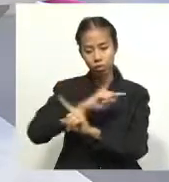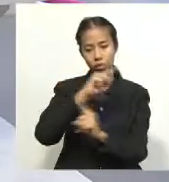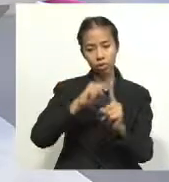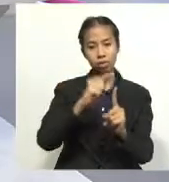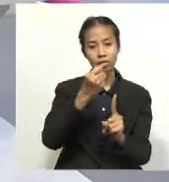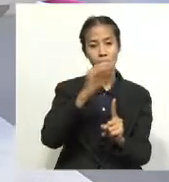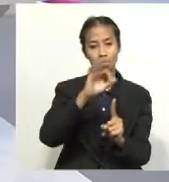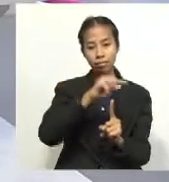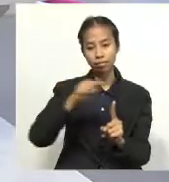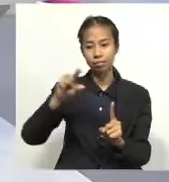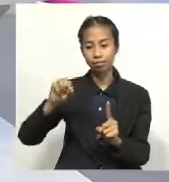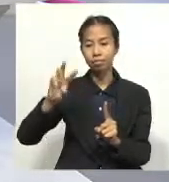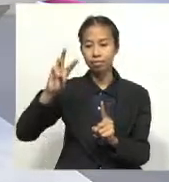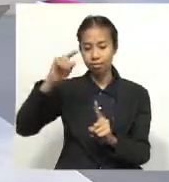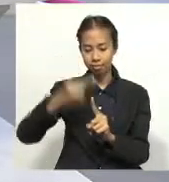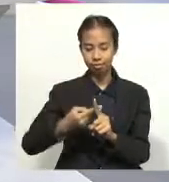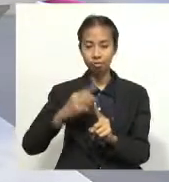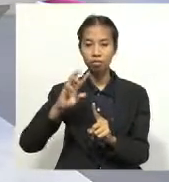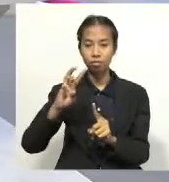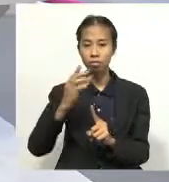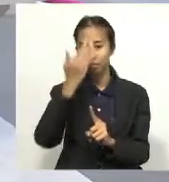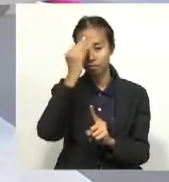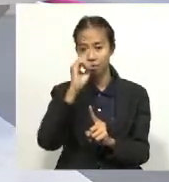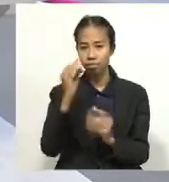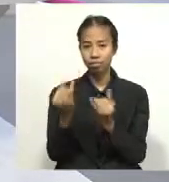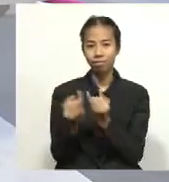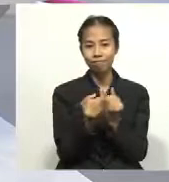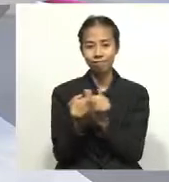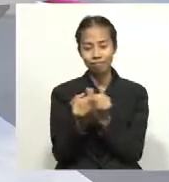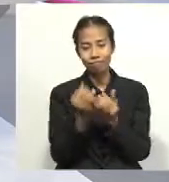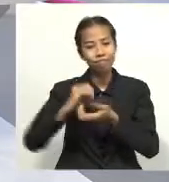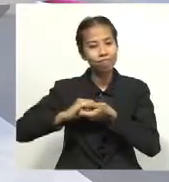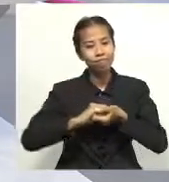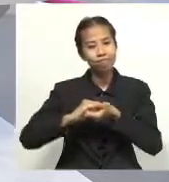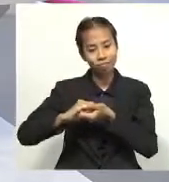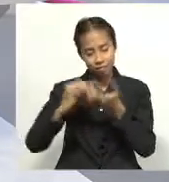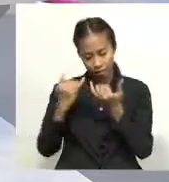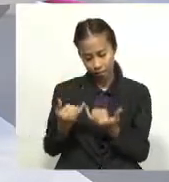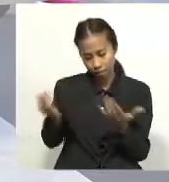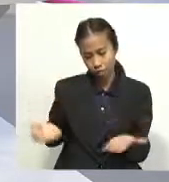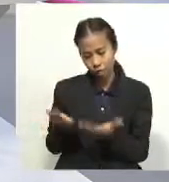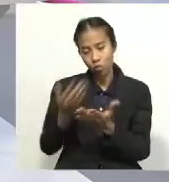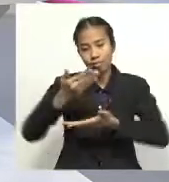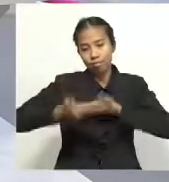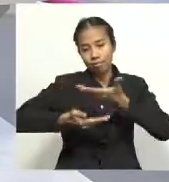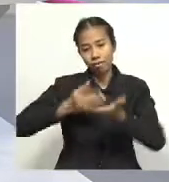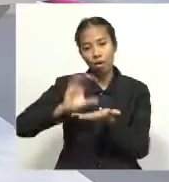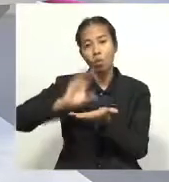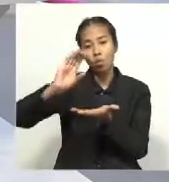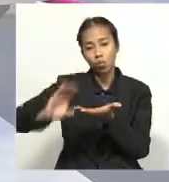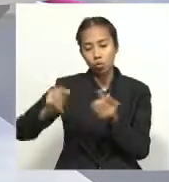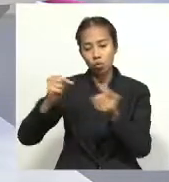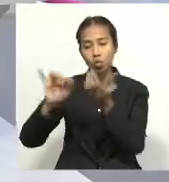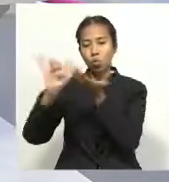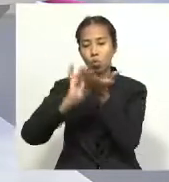ที่19ถึง26มิถุนายนนี้เพื่อที่จะกระชับความสัมพันธ์ระหว่างประเทศพร้อมทั้งยังจะส่งเสริมการค้าการลงทุนในยุโรปอีกด้ว